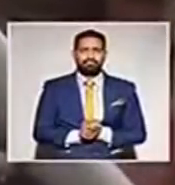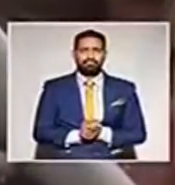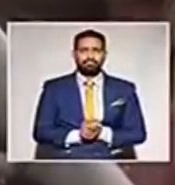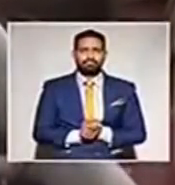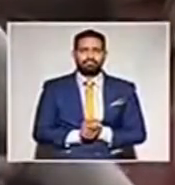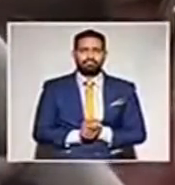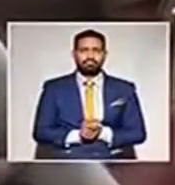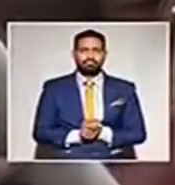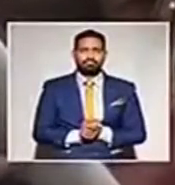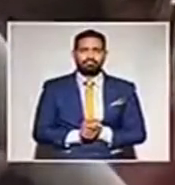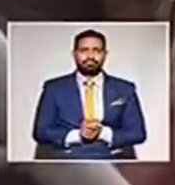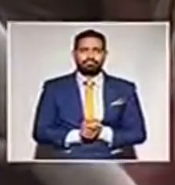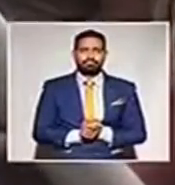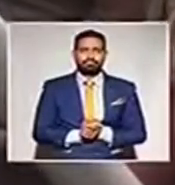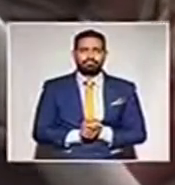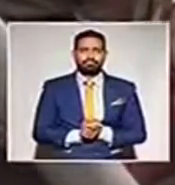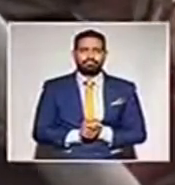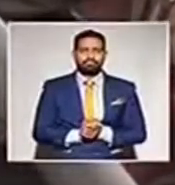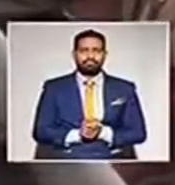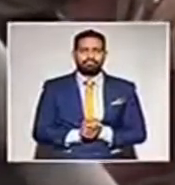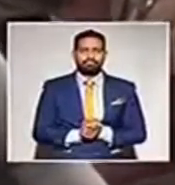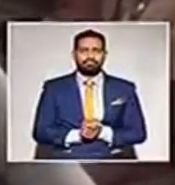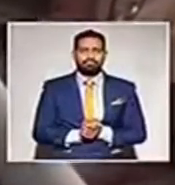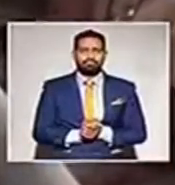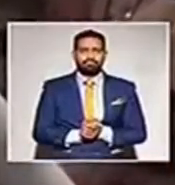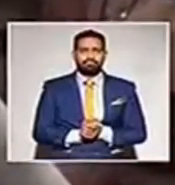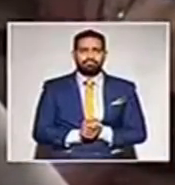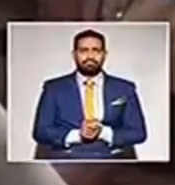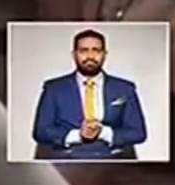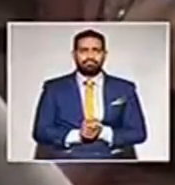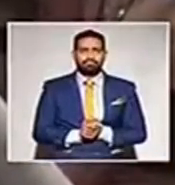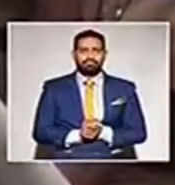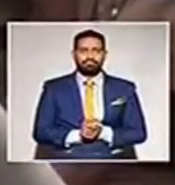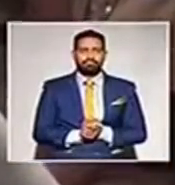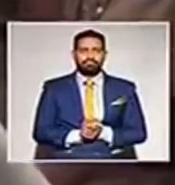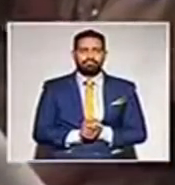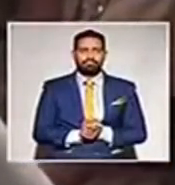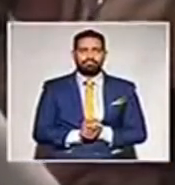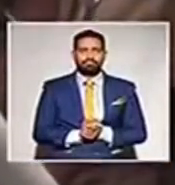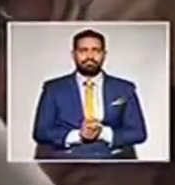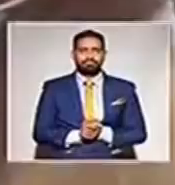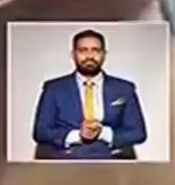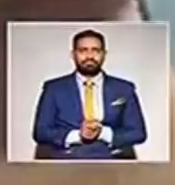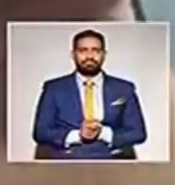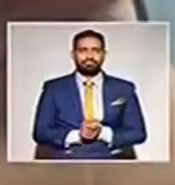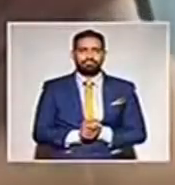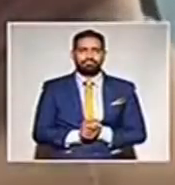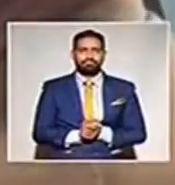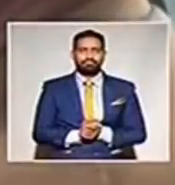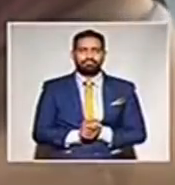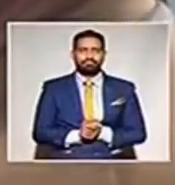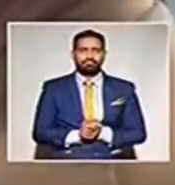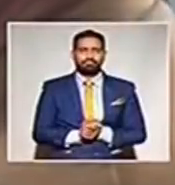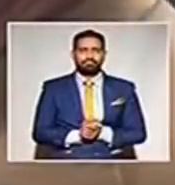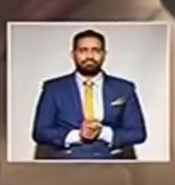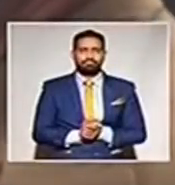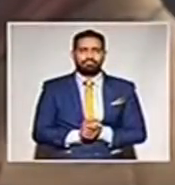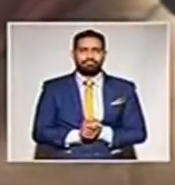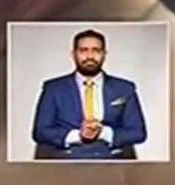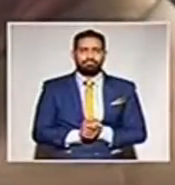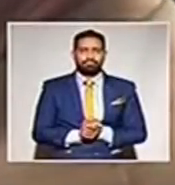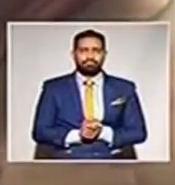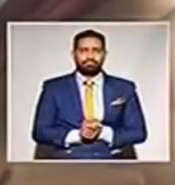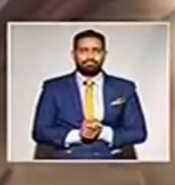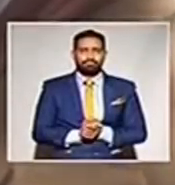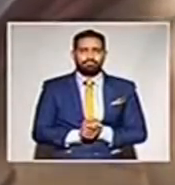ගහන ගේම් අපි දන්නවා. මෙතෙන්ට ඇවිල්ලා අපි අරගල කරා වගේ අරගල කරන්න හදපුවත් අපි දන්නවා. ජීවත් වෙන අවුරුදු 50 අපි 400